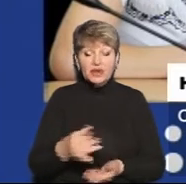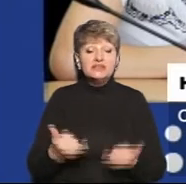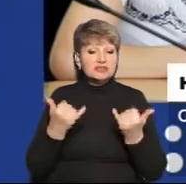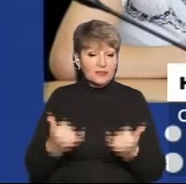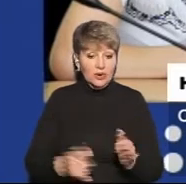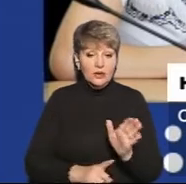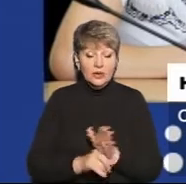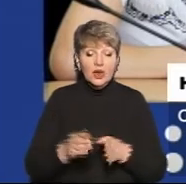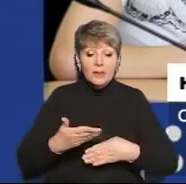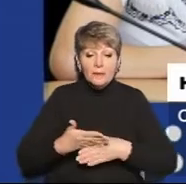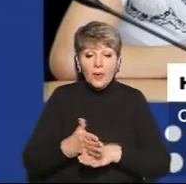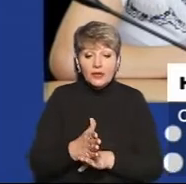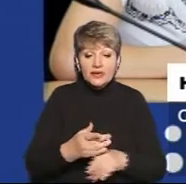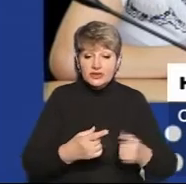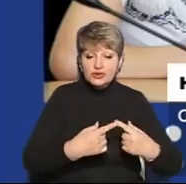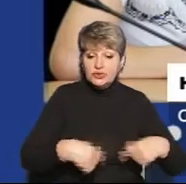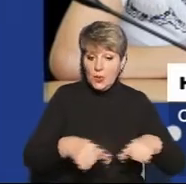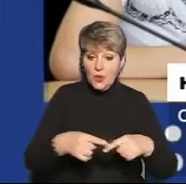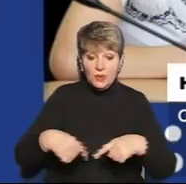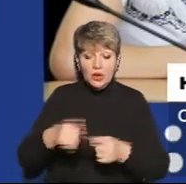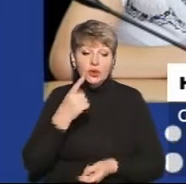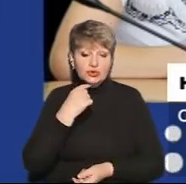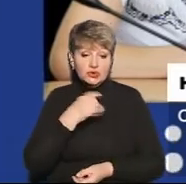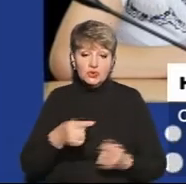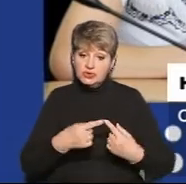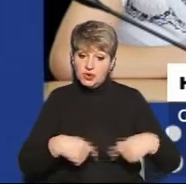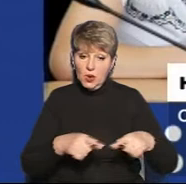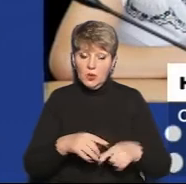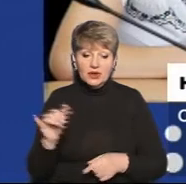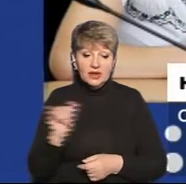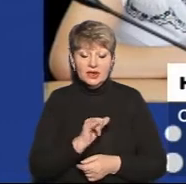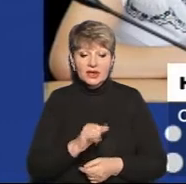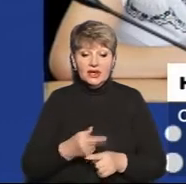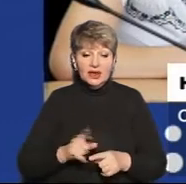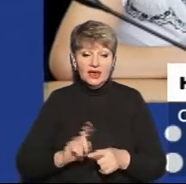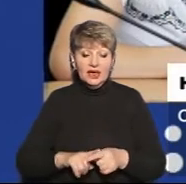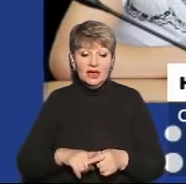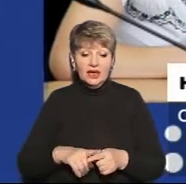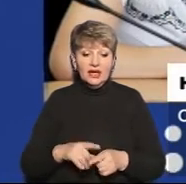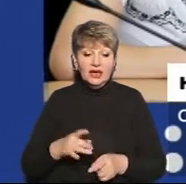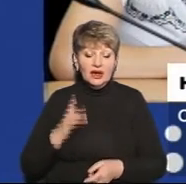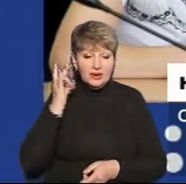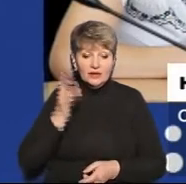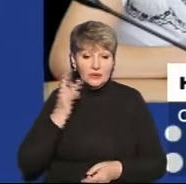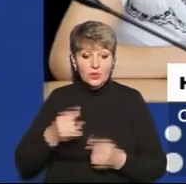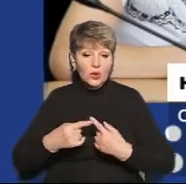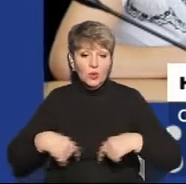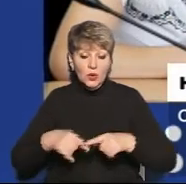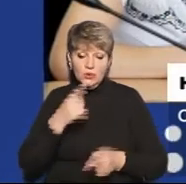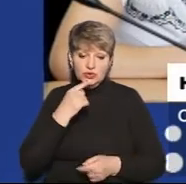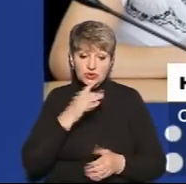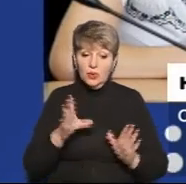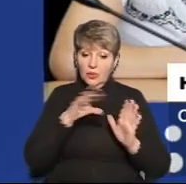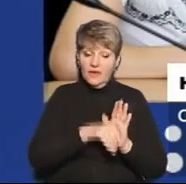сьогодні поділена на такі зони, тобто червона зона і помаранчева зона. До червоної зони ввійшли